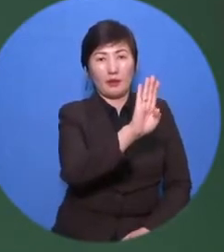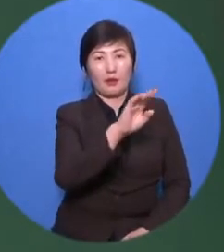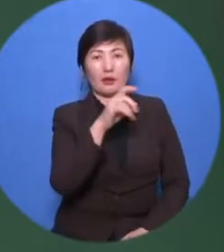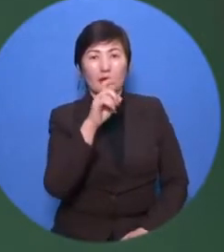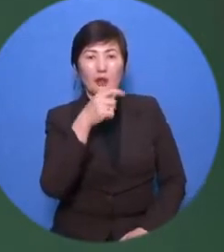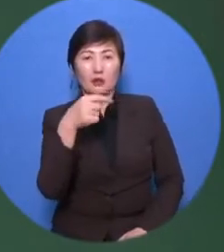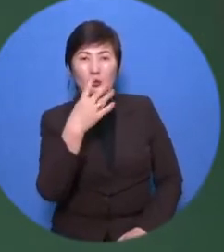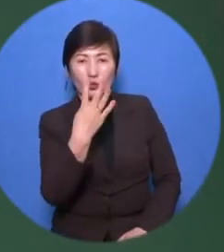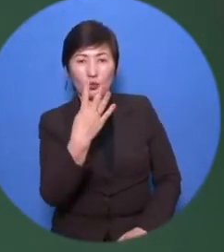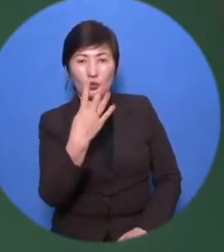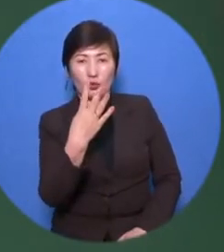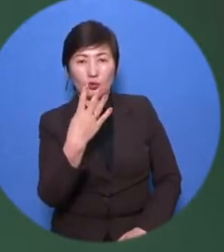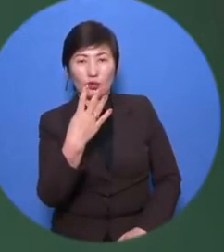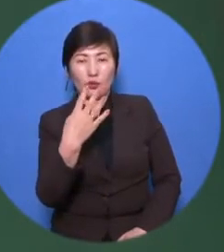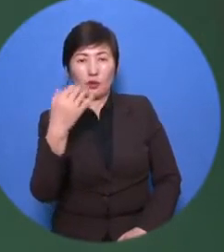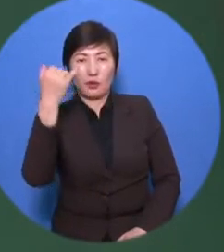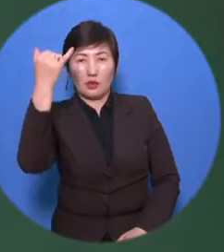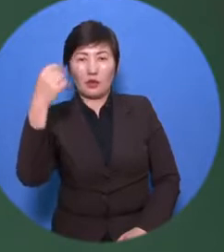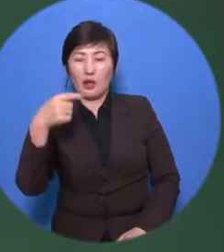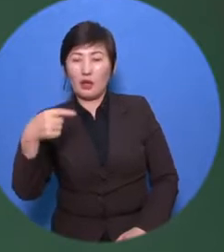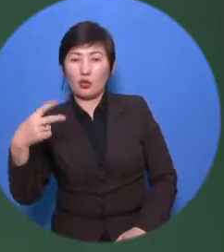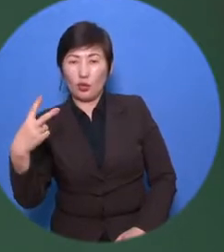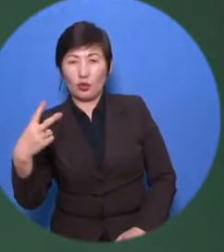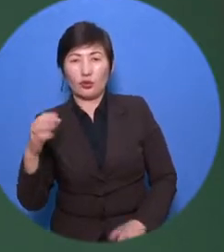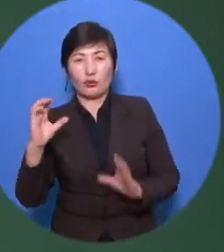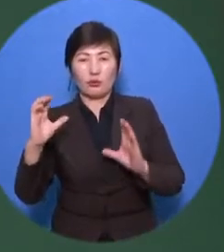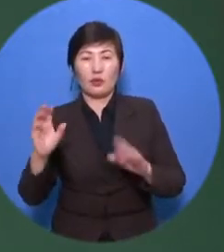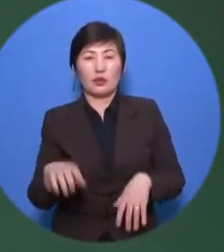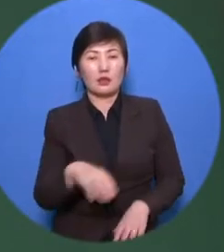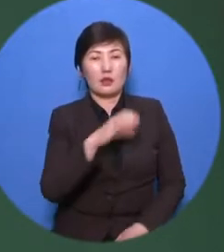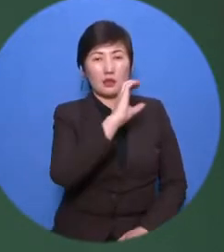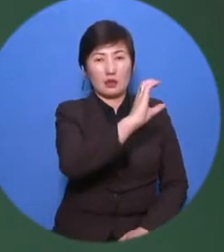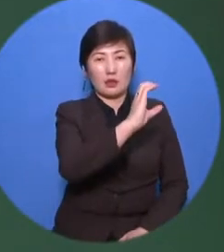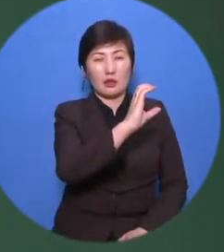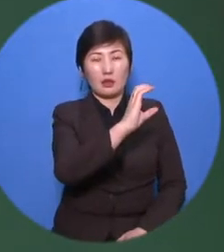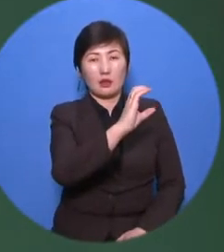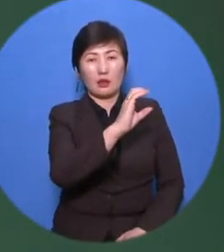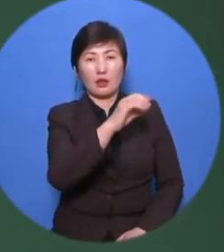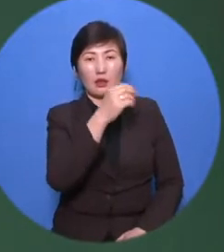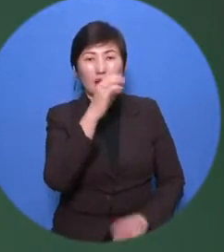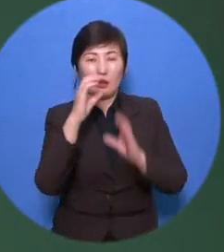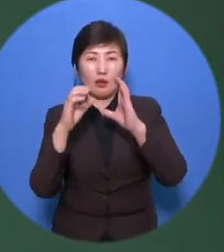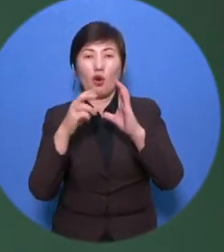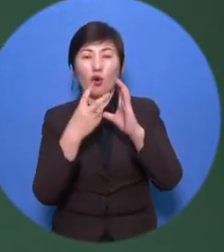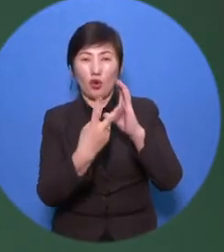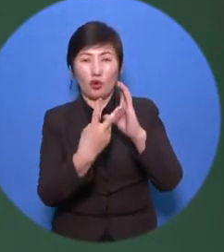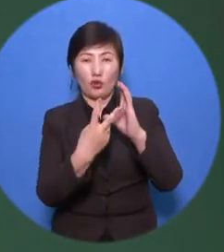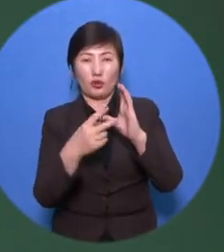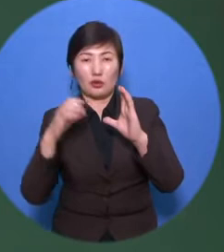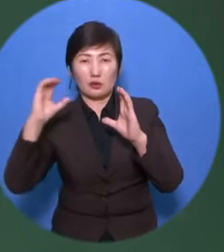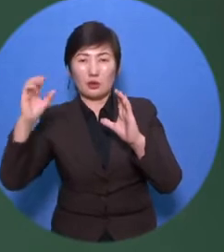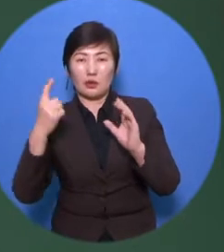4, а y нь хасах 2 байна. За, C цэгийн координатыг харах юм бол 2 нэг